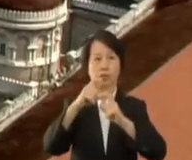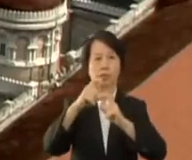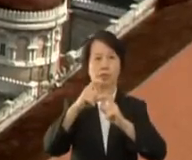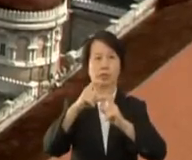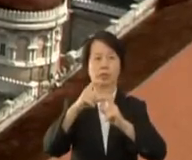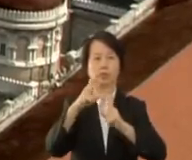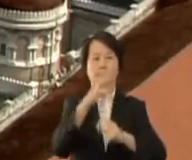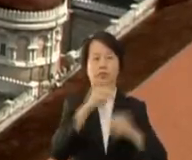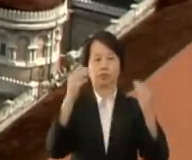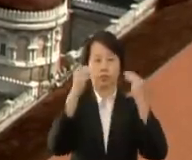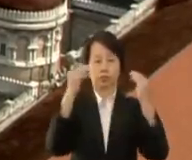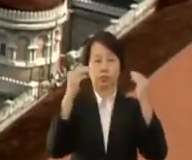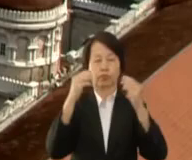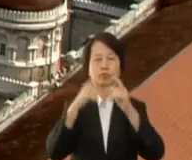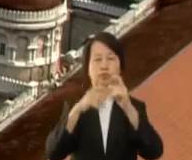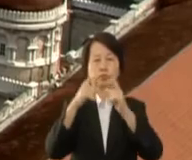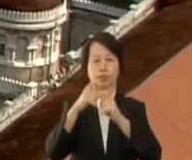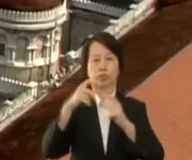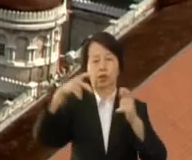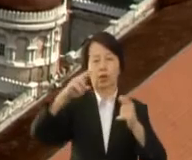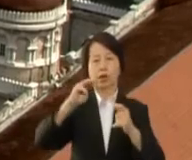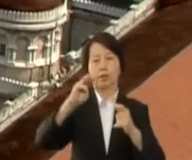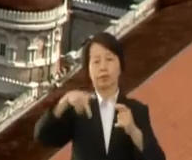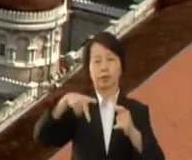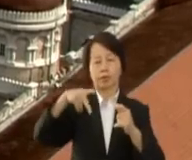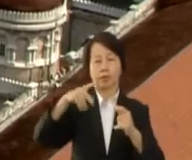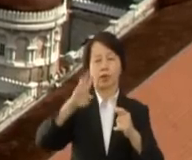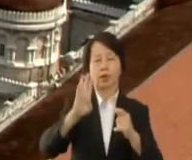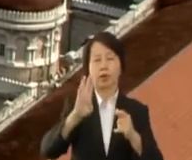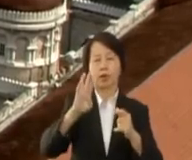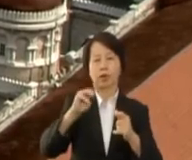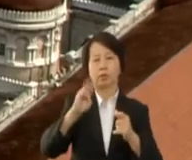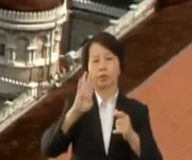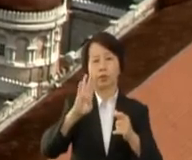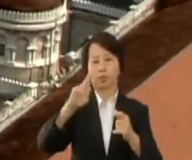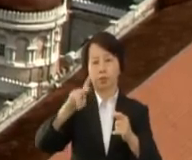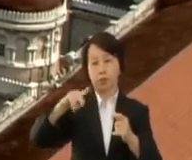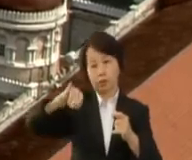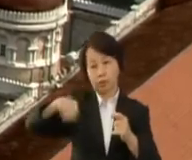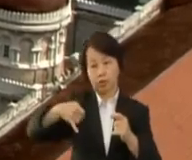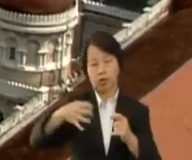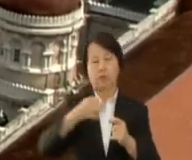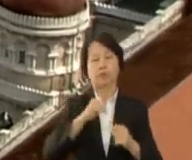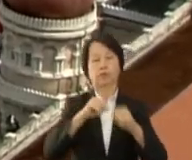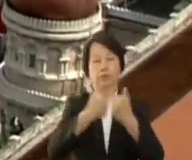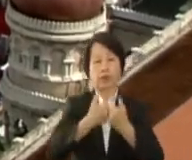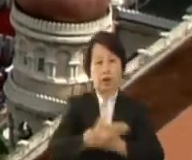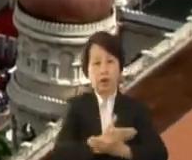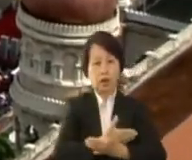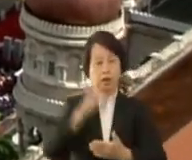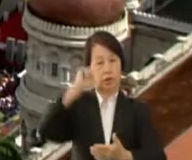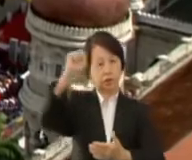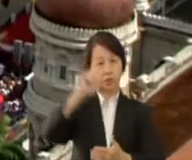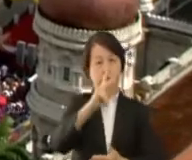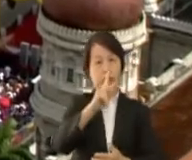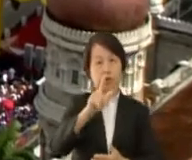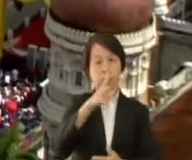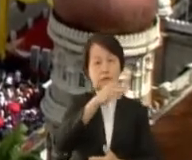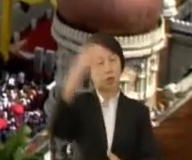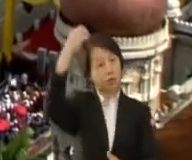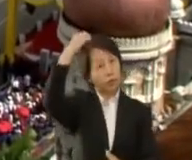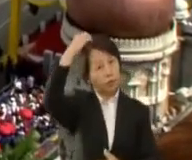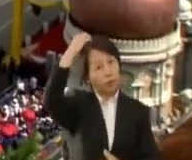Lumpur, Majlis Bandaraya Petaling Jaya, Soka Gakai Malaysia, Persatuan Anak-anak Sabah Kuala Lumpur dan